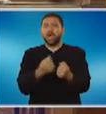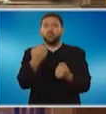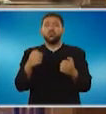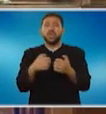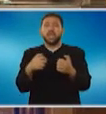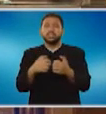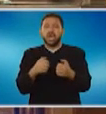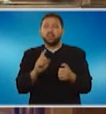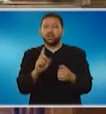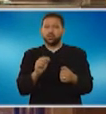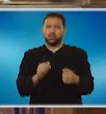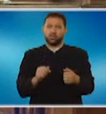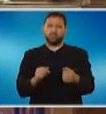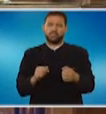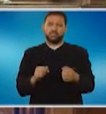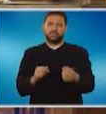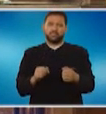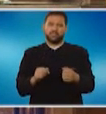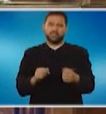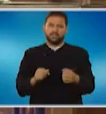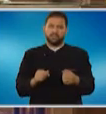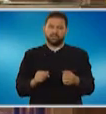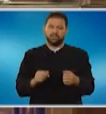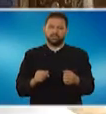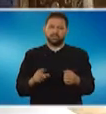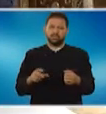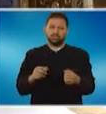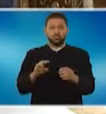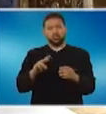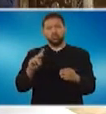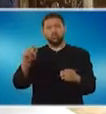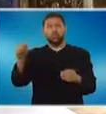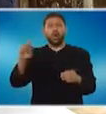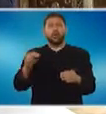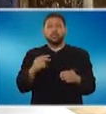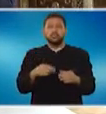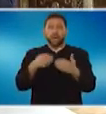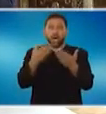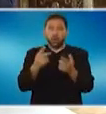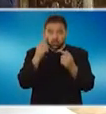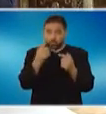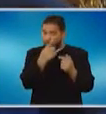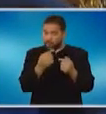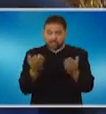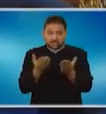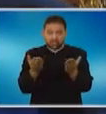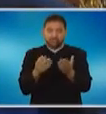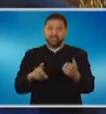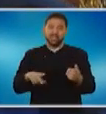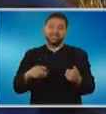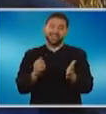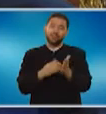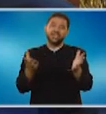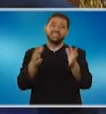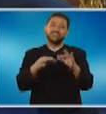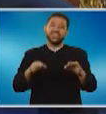de scris ceva. Nu e doar aruncarea ochilor pe un text. Nu e doar aruncarea ochilor pe un text anume. Este și plăcerea cititului.